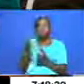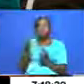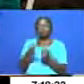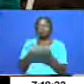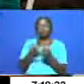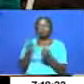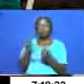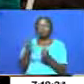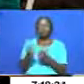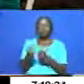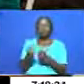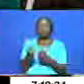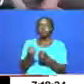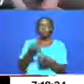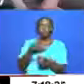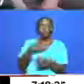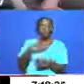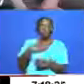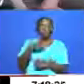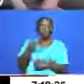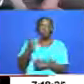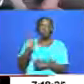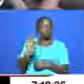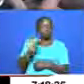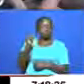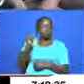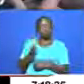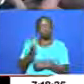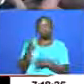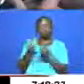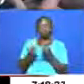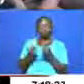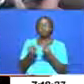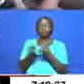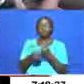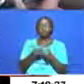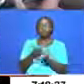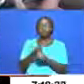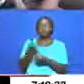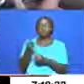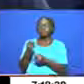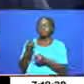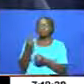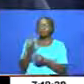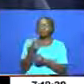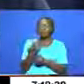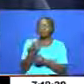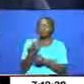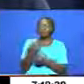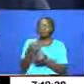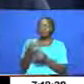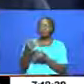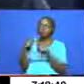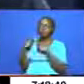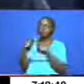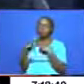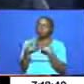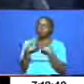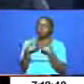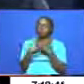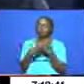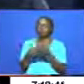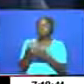38.5% ya dawa za kifua kikuu kwa Wakenya kufikia mwaka 2024 baada ya kuchukua jukumu la kununua tiba